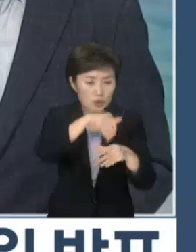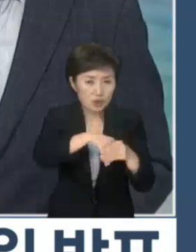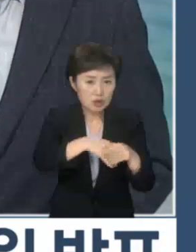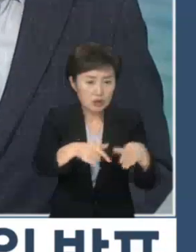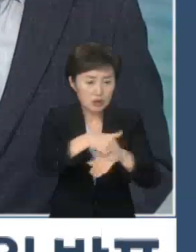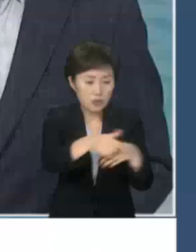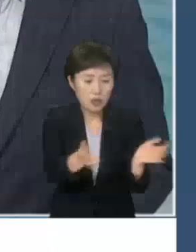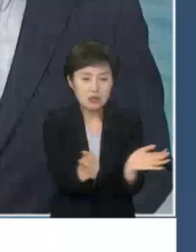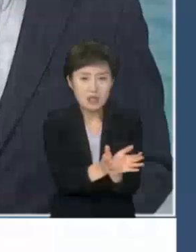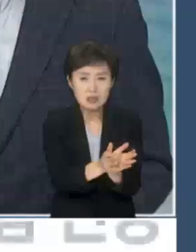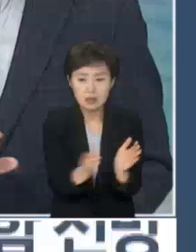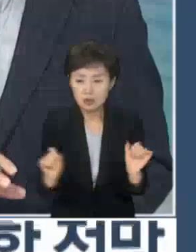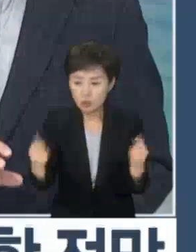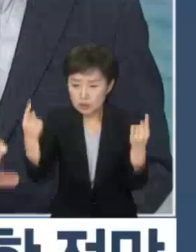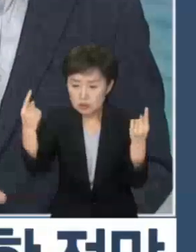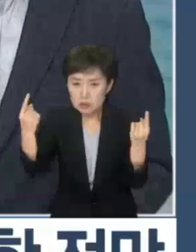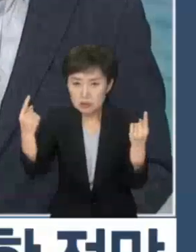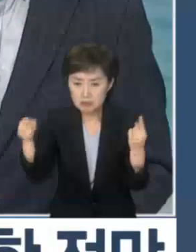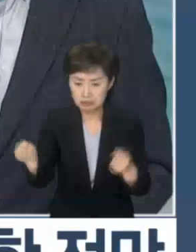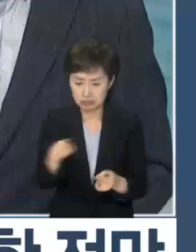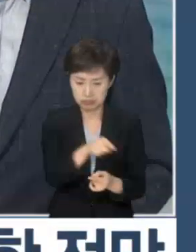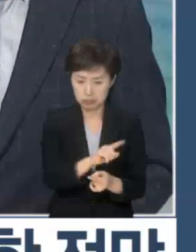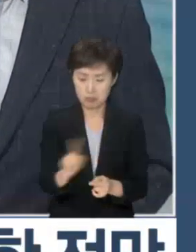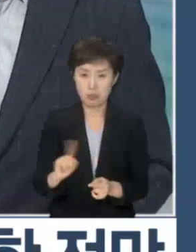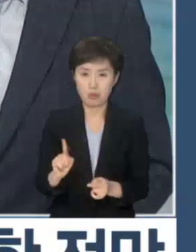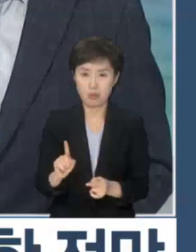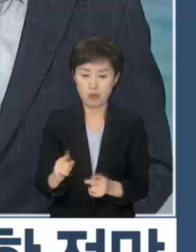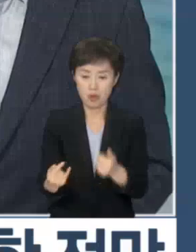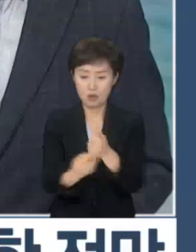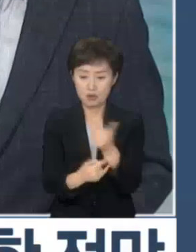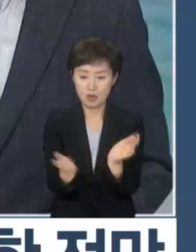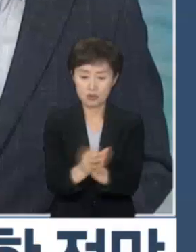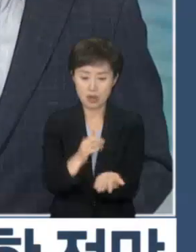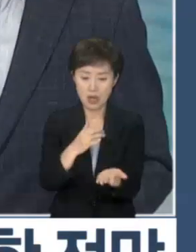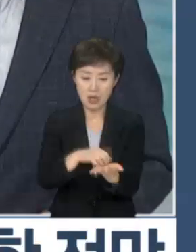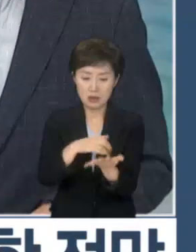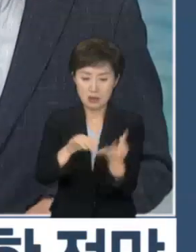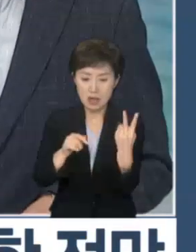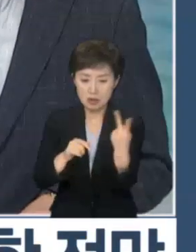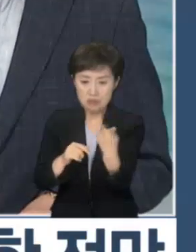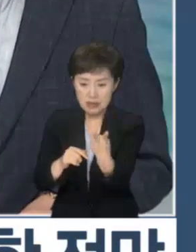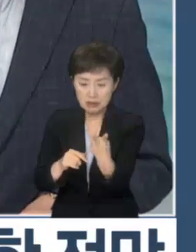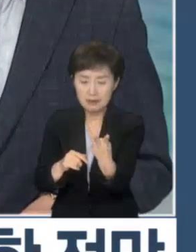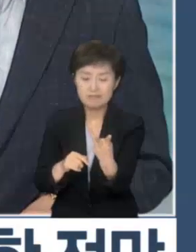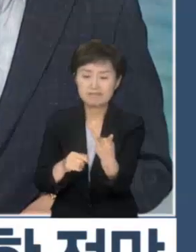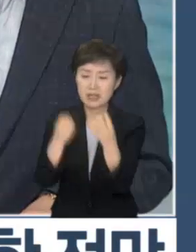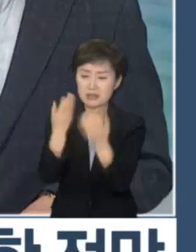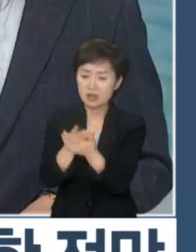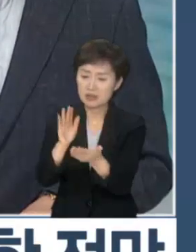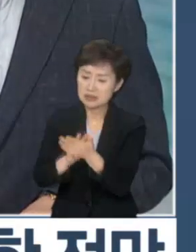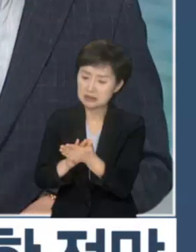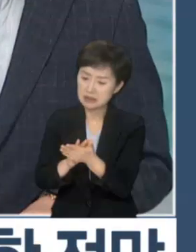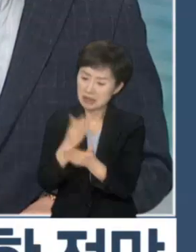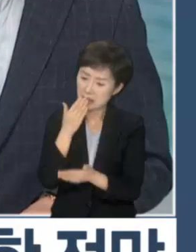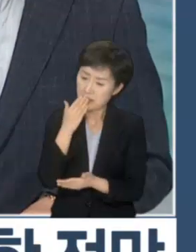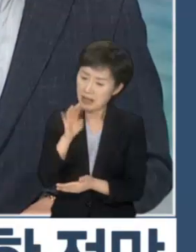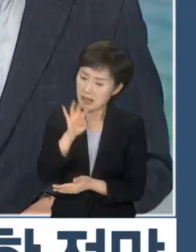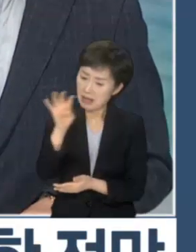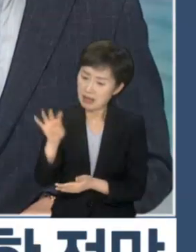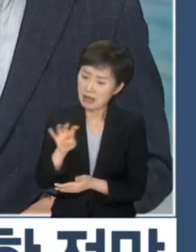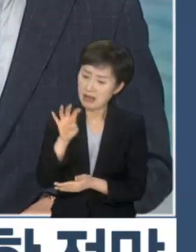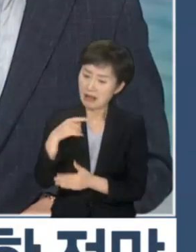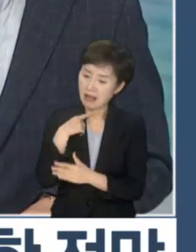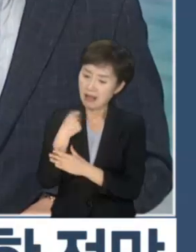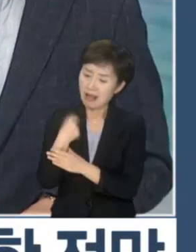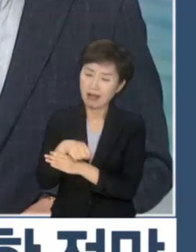활동이 시작되는데, 병렬적으로 이세 위원회가 활동을 하면서 혁신위가 무슨 역할을 할수 있을지 잘